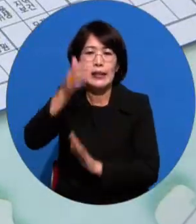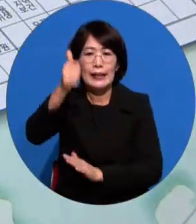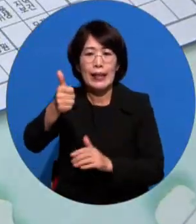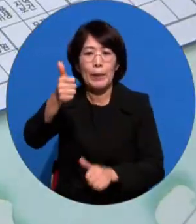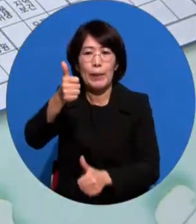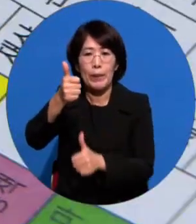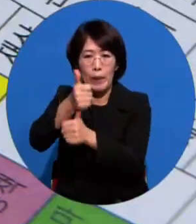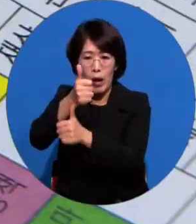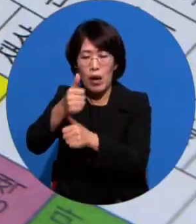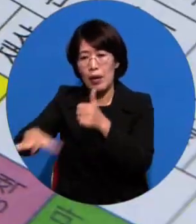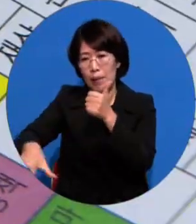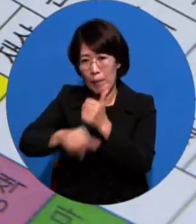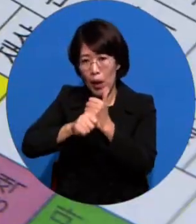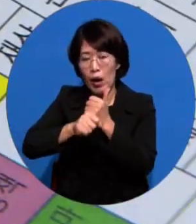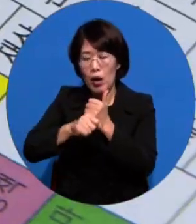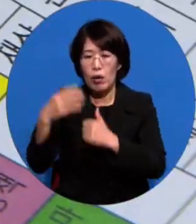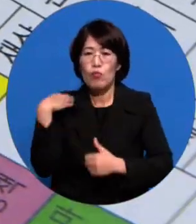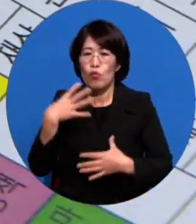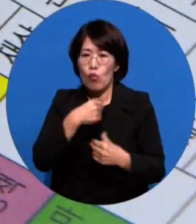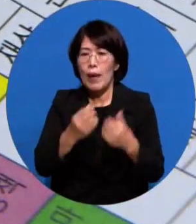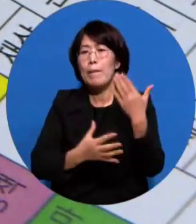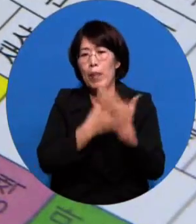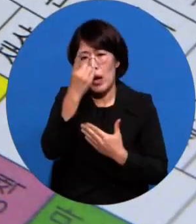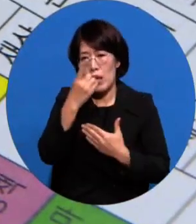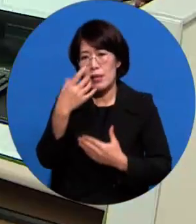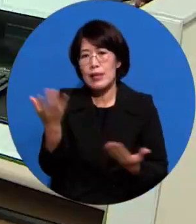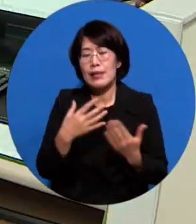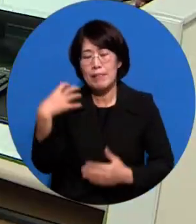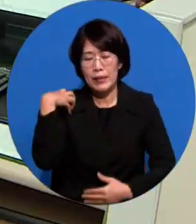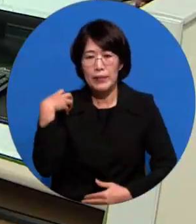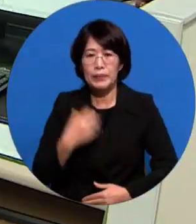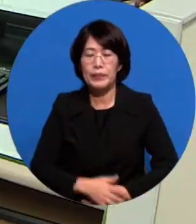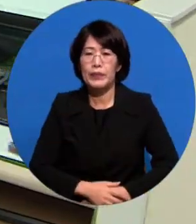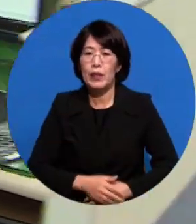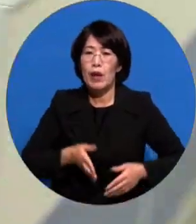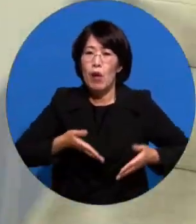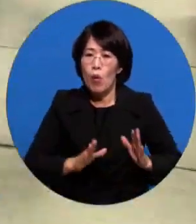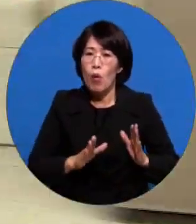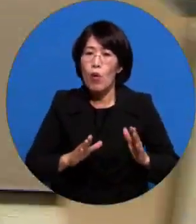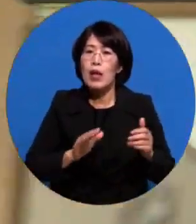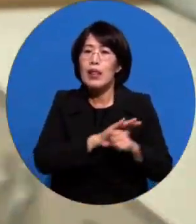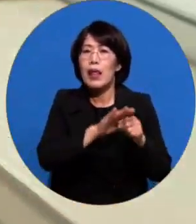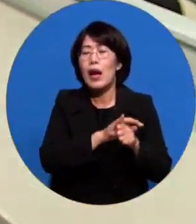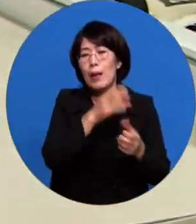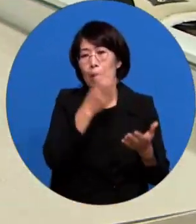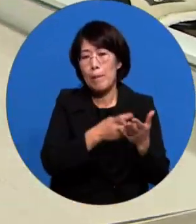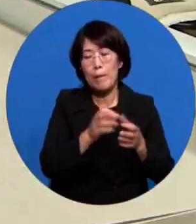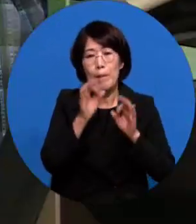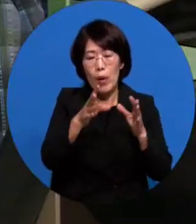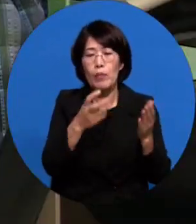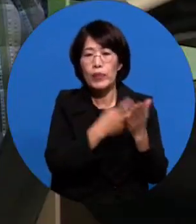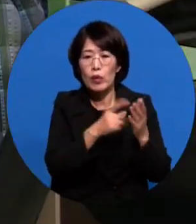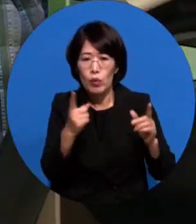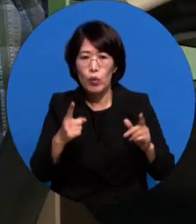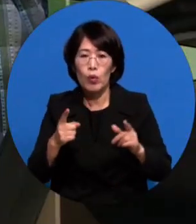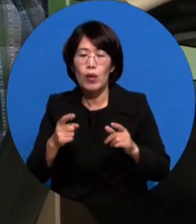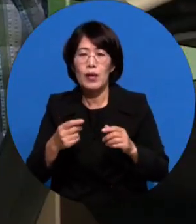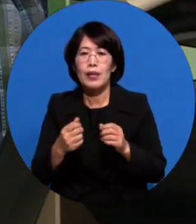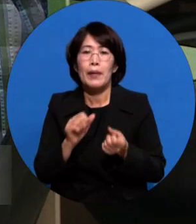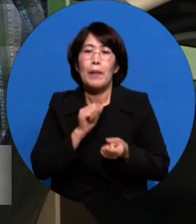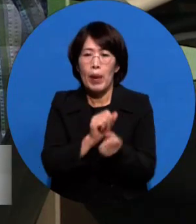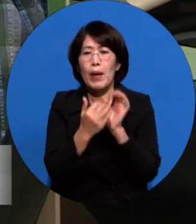유치와 무안반도 통합 업무를 담당하게 됐습니다. 고향사랑 기부금 제도, 사회적 경제와